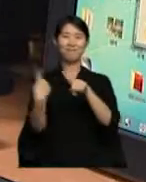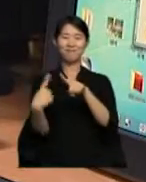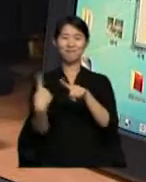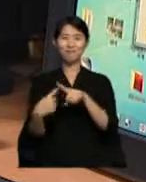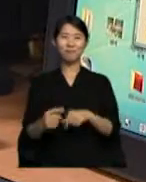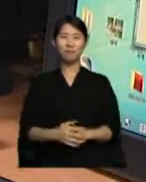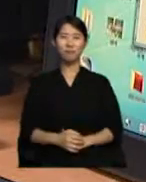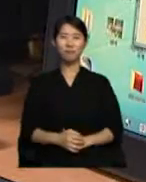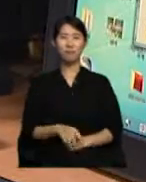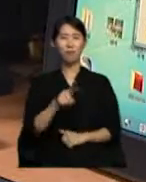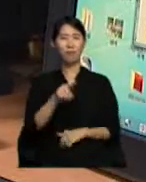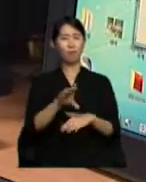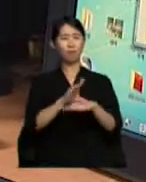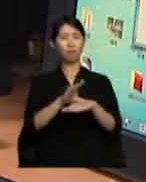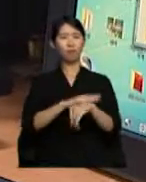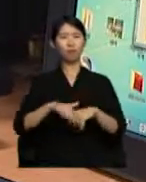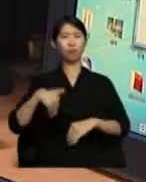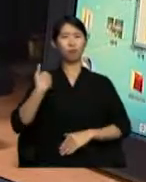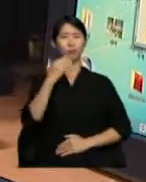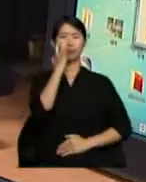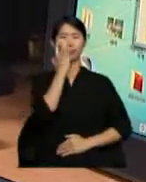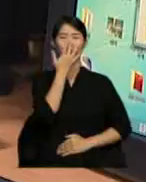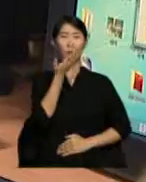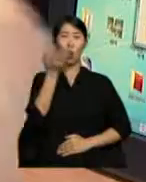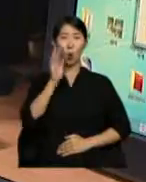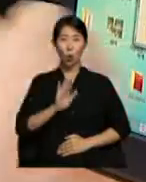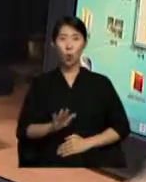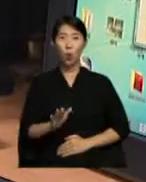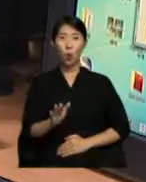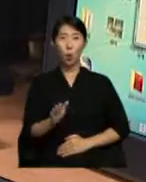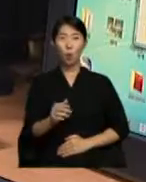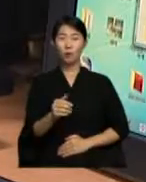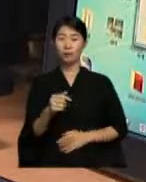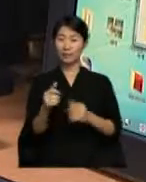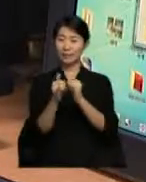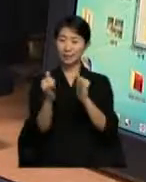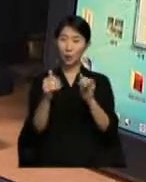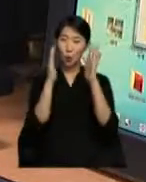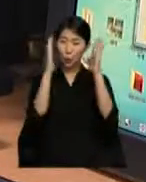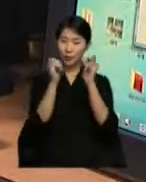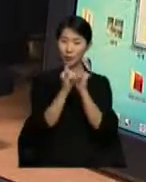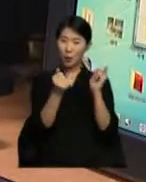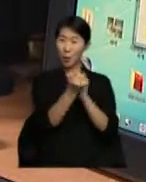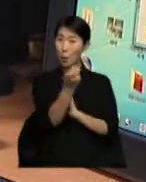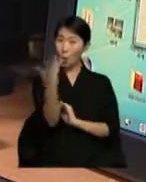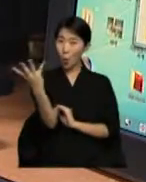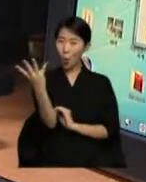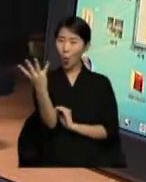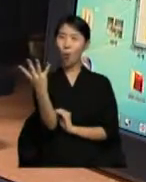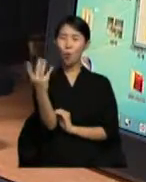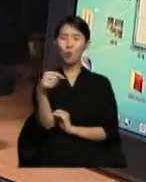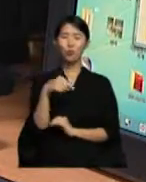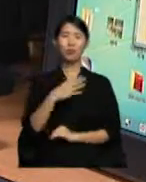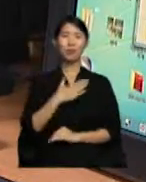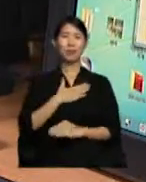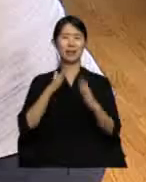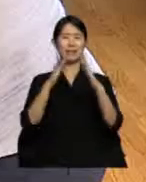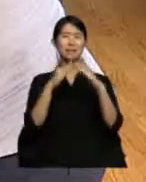창피스럽고 모르면 그런데 별로 몇 사람 안 되고 이렇게 하니까 우리 안방에 사는 것 같이 좋죠